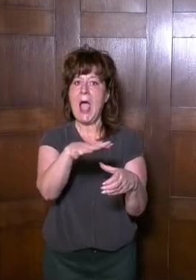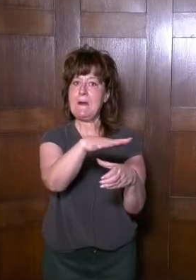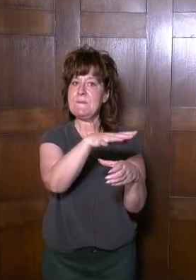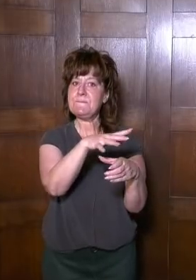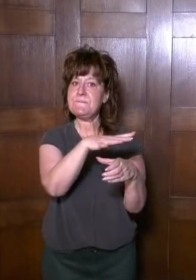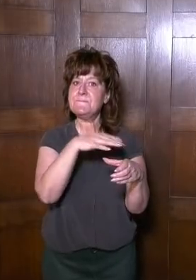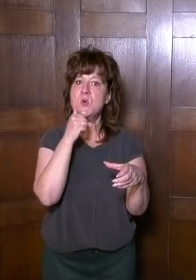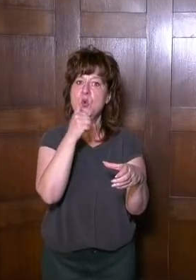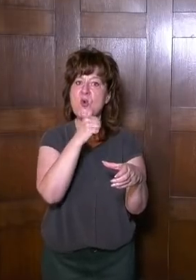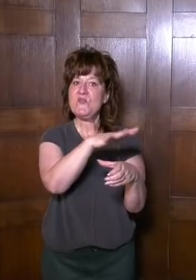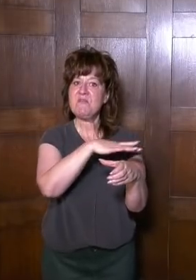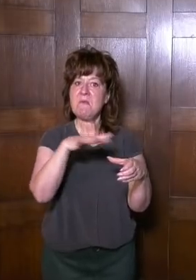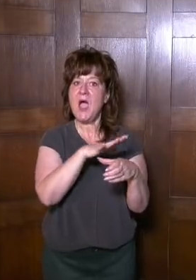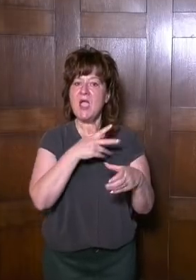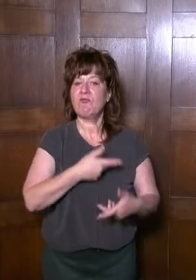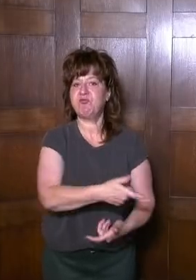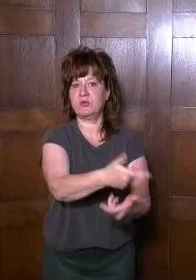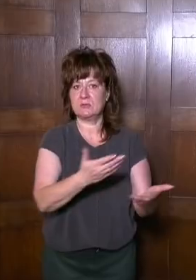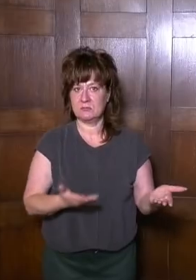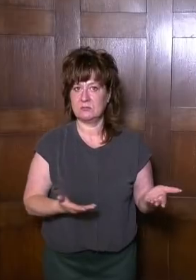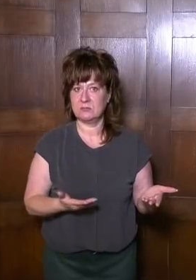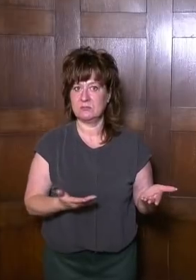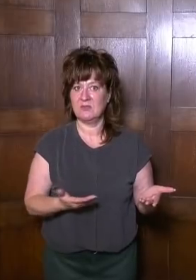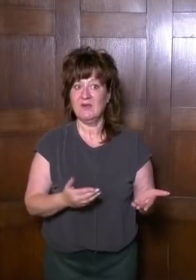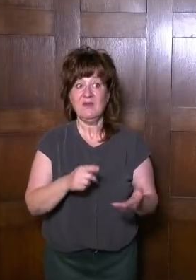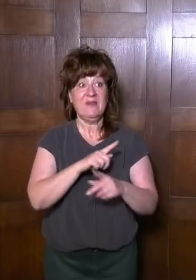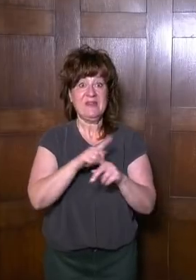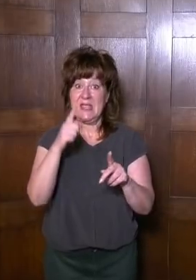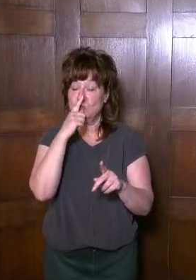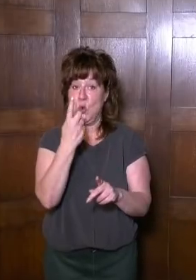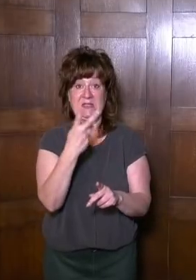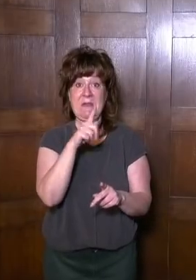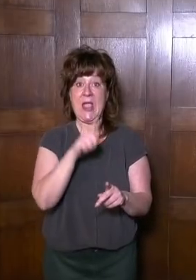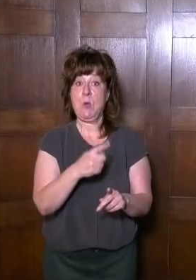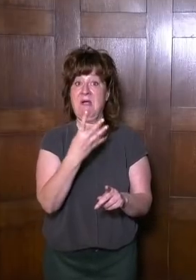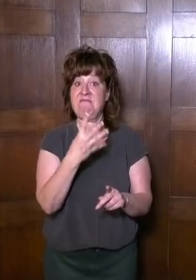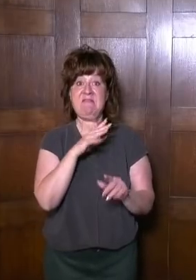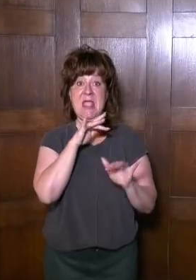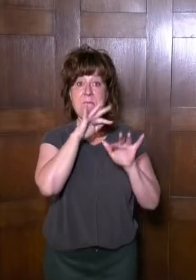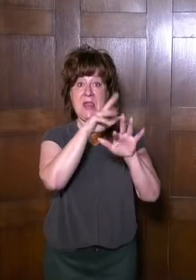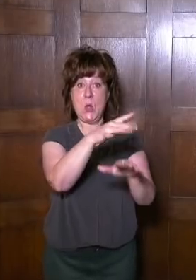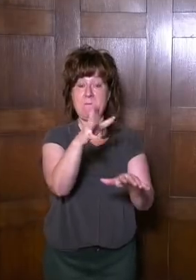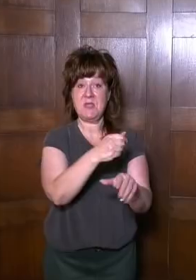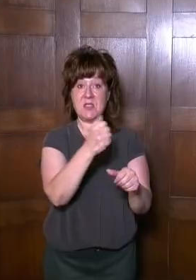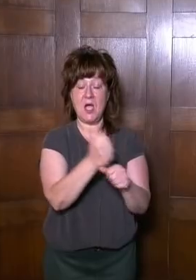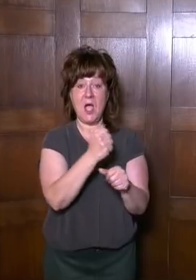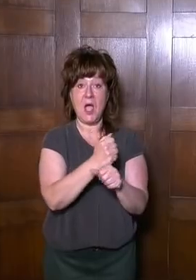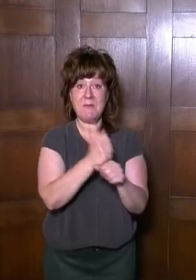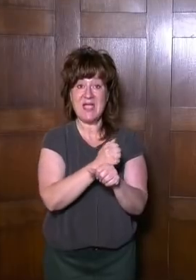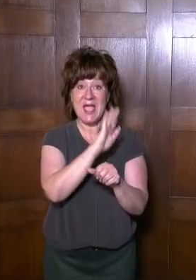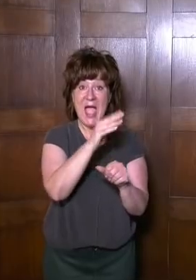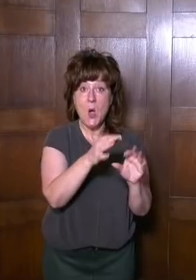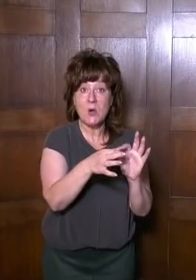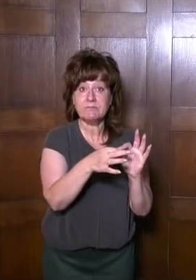Und dort muss man einfach sagen, wir reden hier nicht über 2,4 Millionen und Beschäftigte, sondern anhängig eben auch